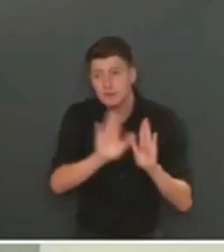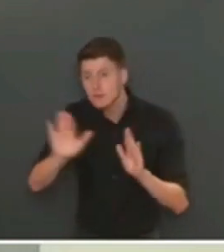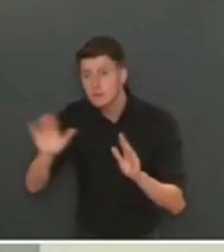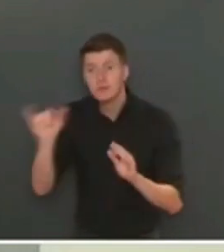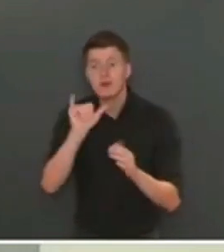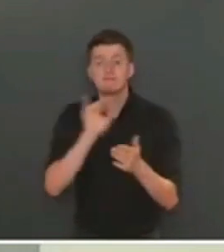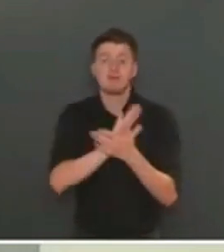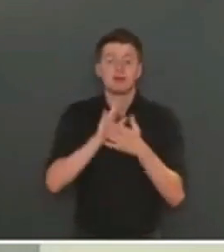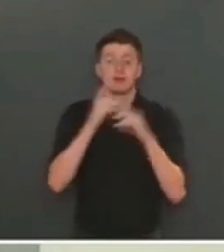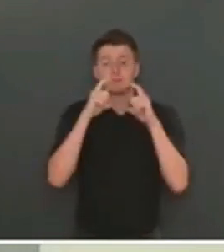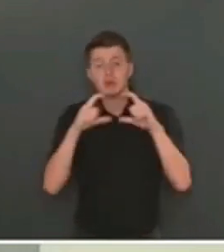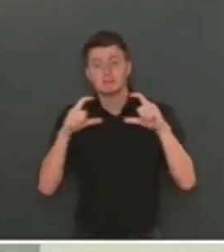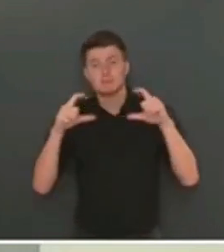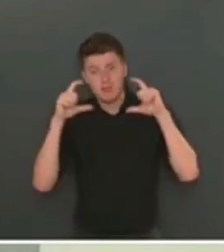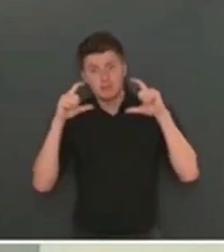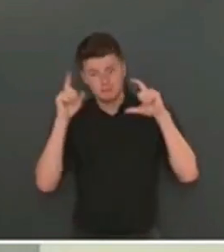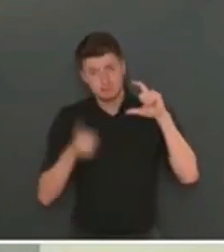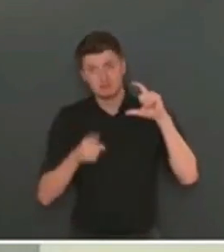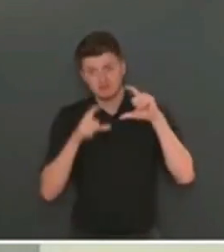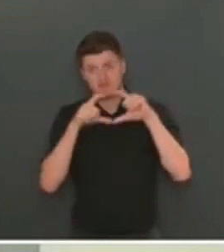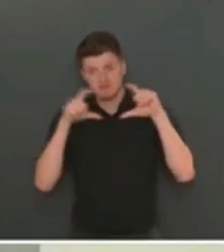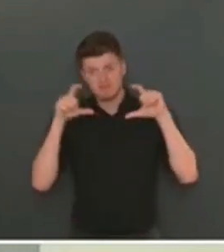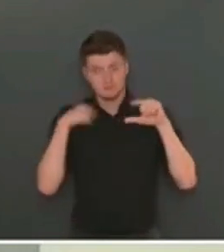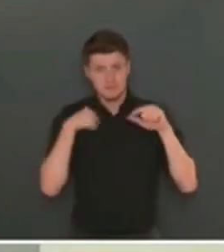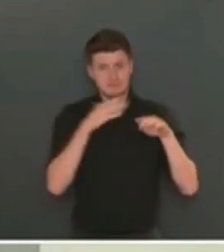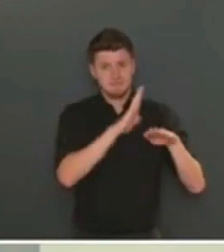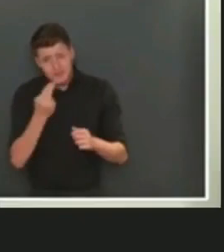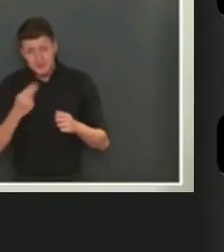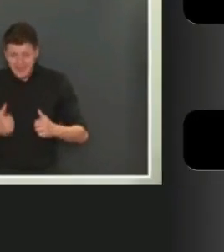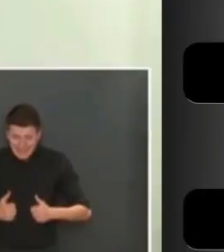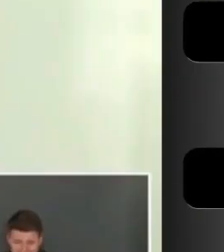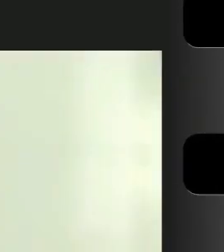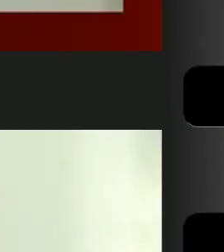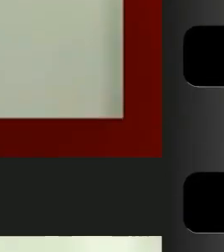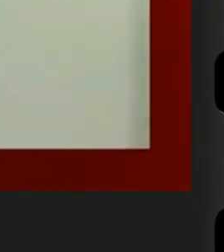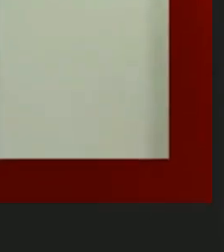الفيديو شكرا لكم كاملين وانا خليكم حتى الفيديو جي انشاء الله